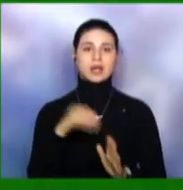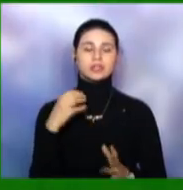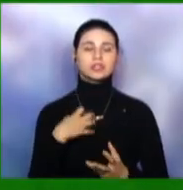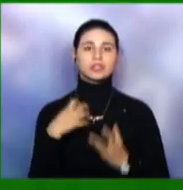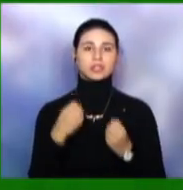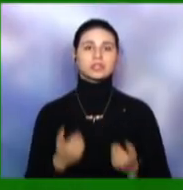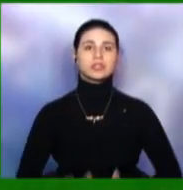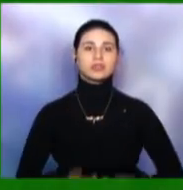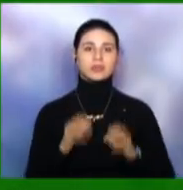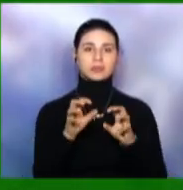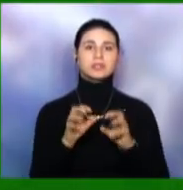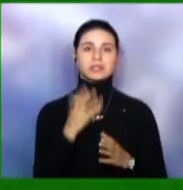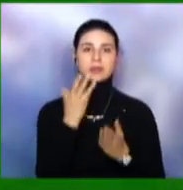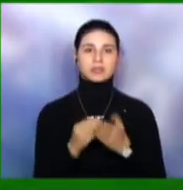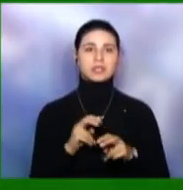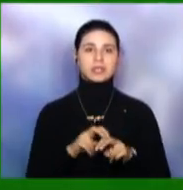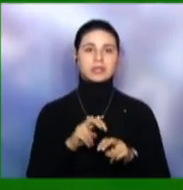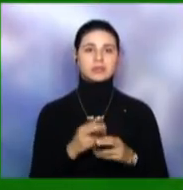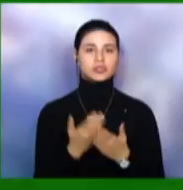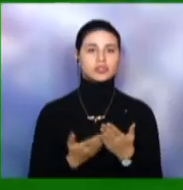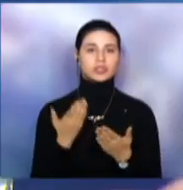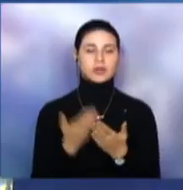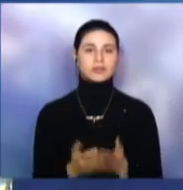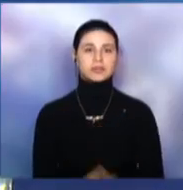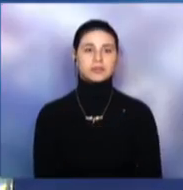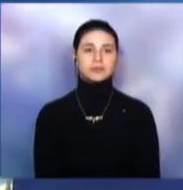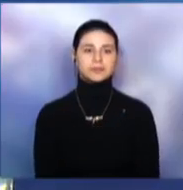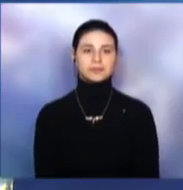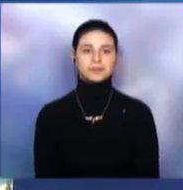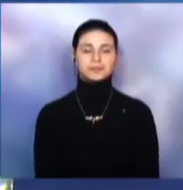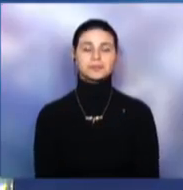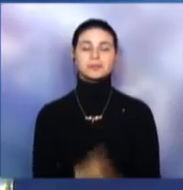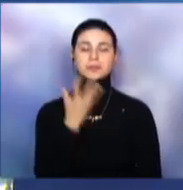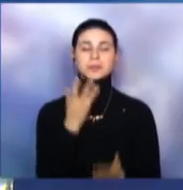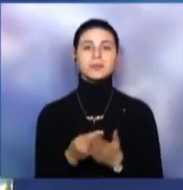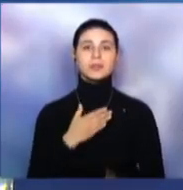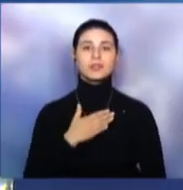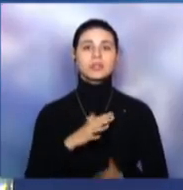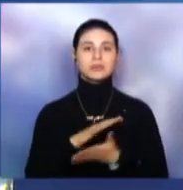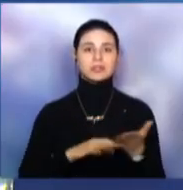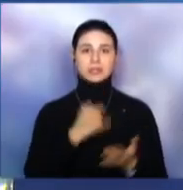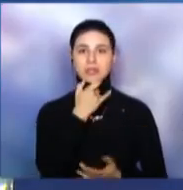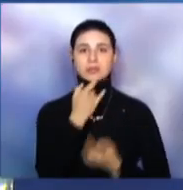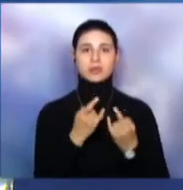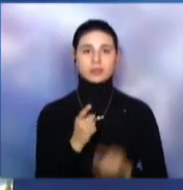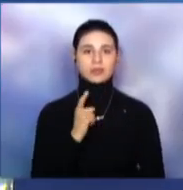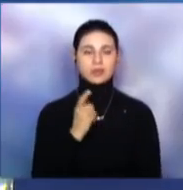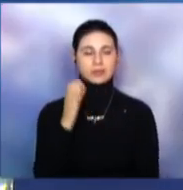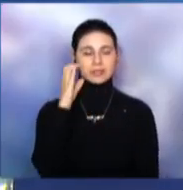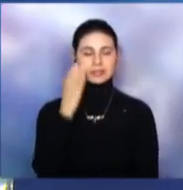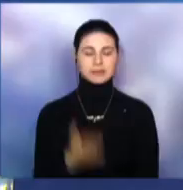ჯანსაღი ცხოვრების წესი. პირადი ექიმის რჩევით. ჩვენ ვაგრძელებთ და მაყურებელი გველოდება დილამშვიდობისა. გისმენთ.